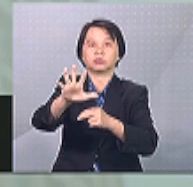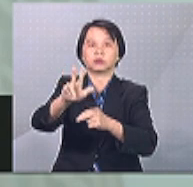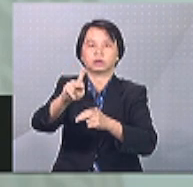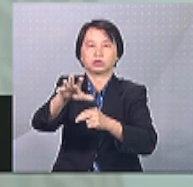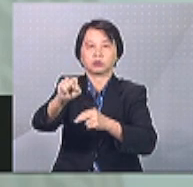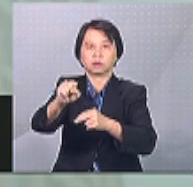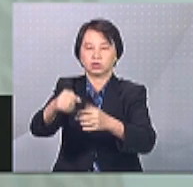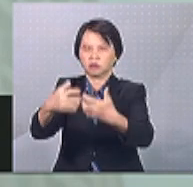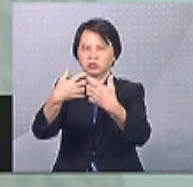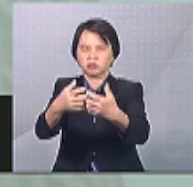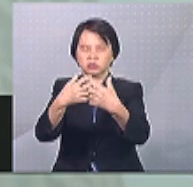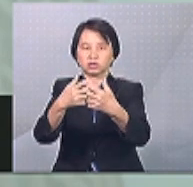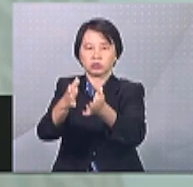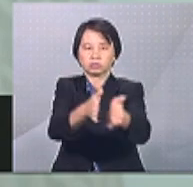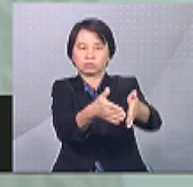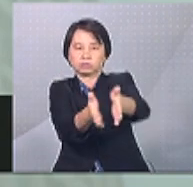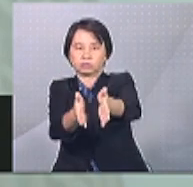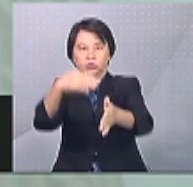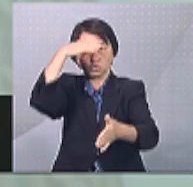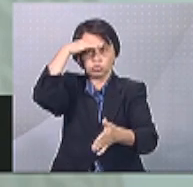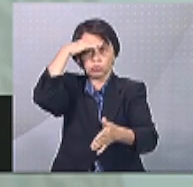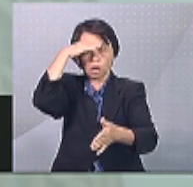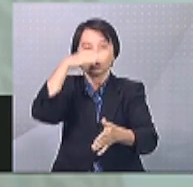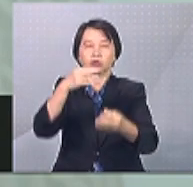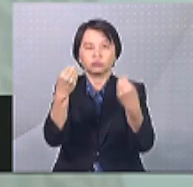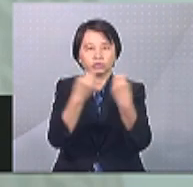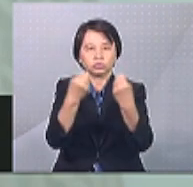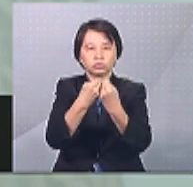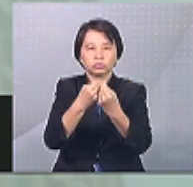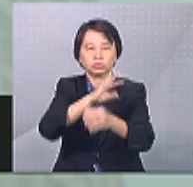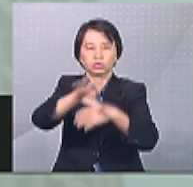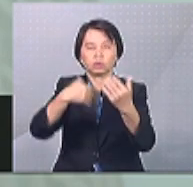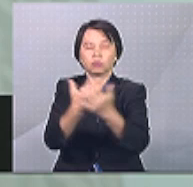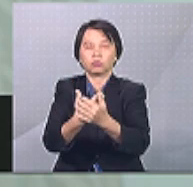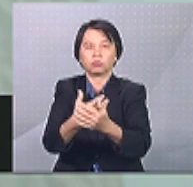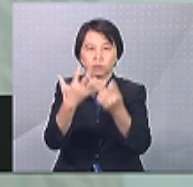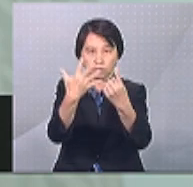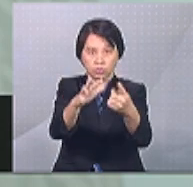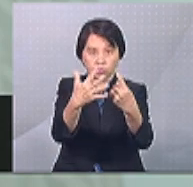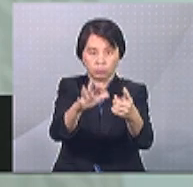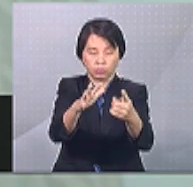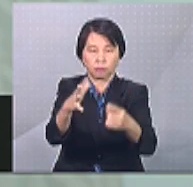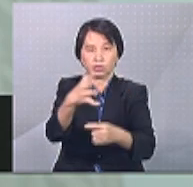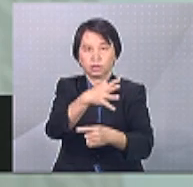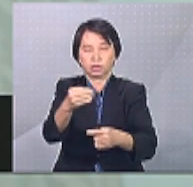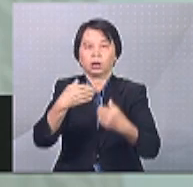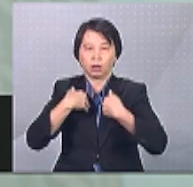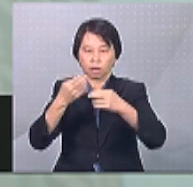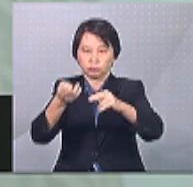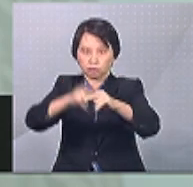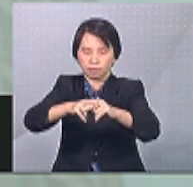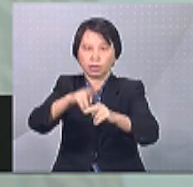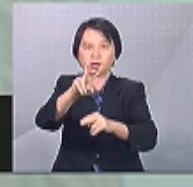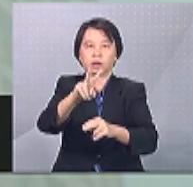iaitu kilang di Pasir Gudang, Johor, menjadikan jumlah kes 15. Dan ada pertambahan 2